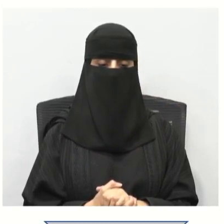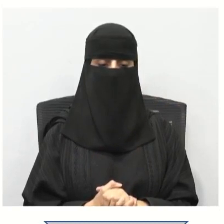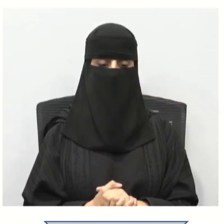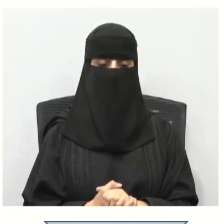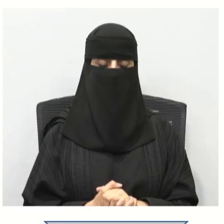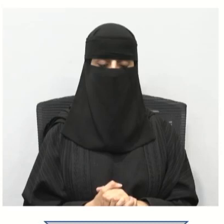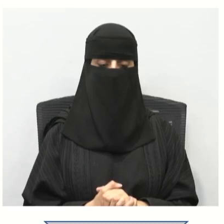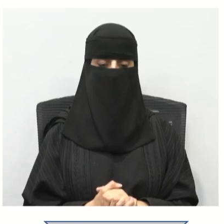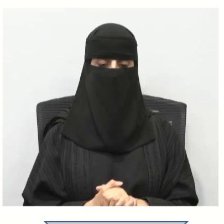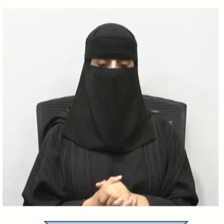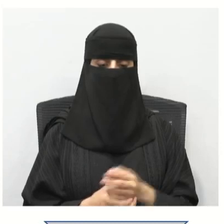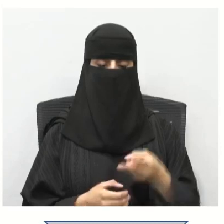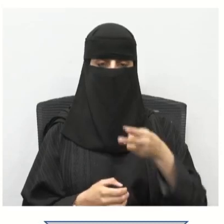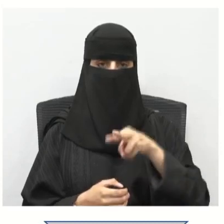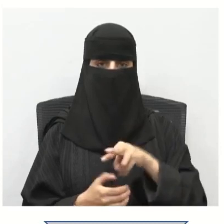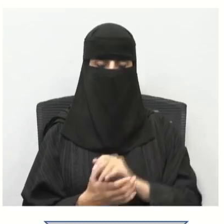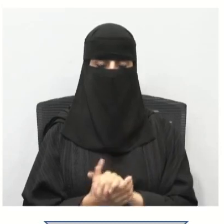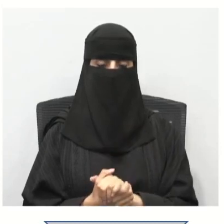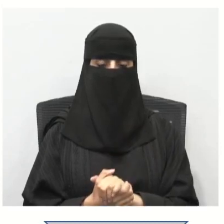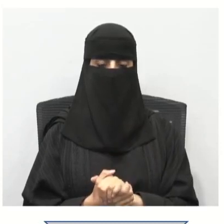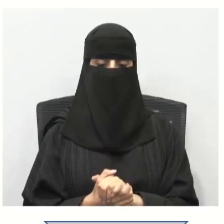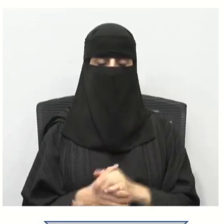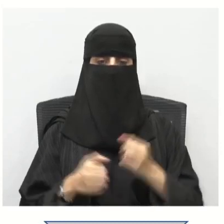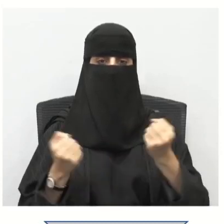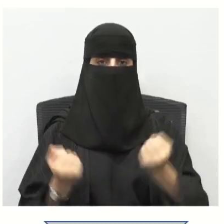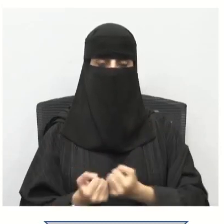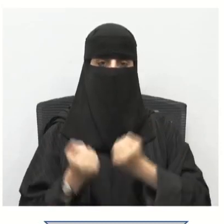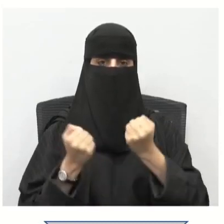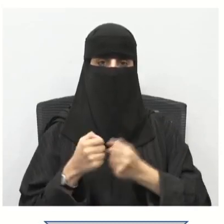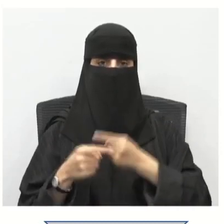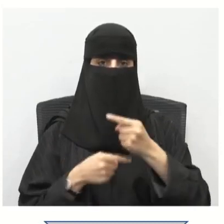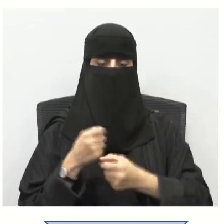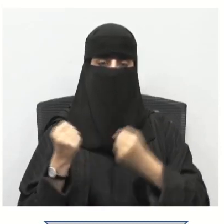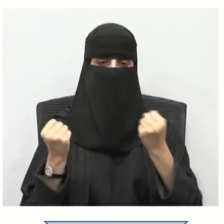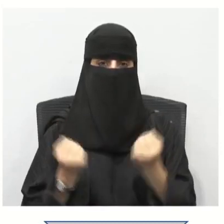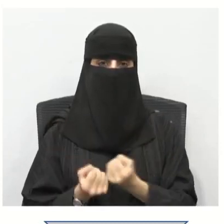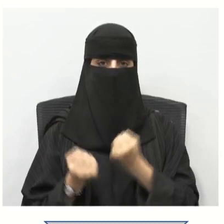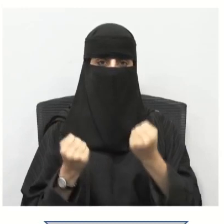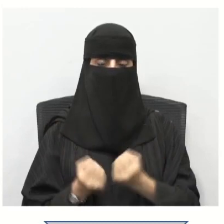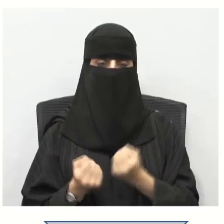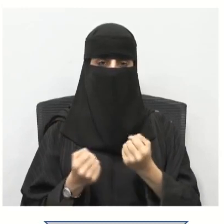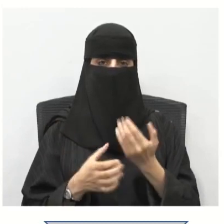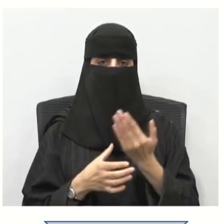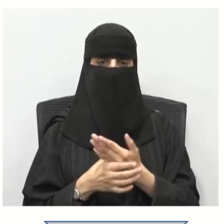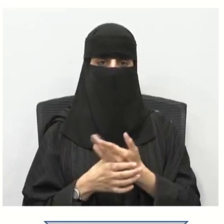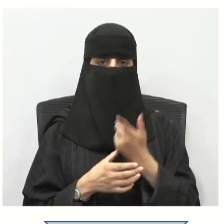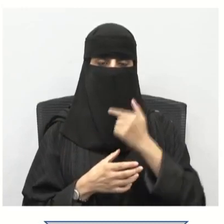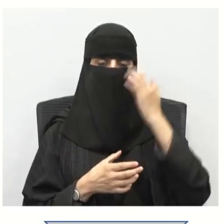حلمه نعيد الجمله واخذ يعمل بجد من اجل تحقيق